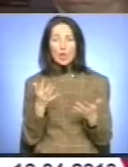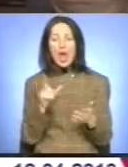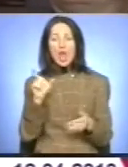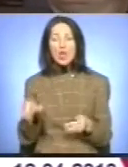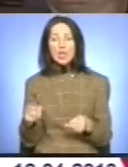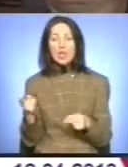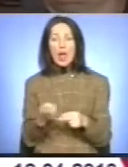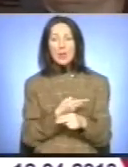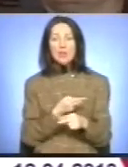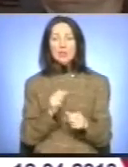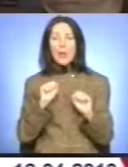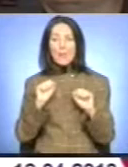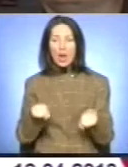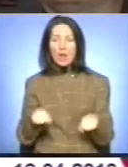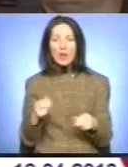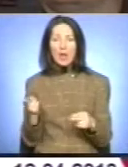людина без прав і